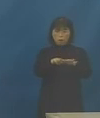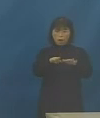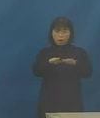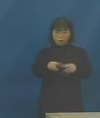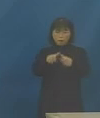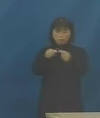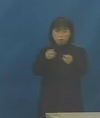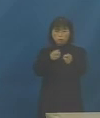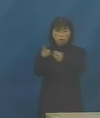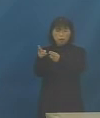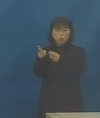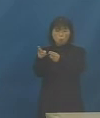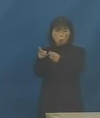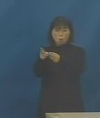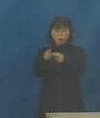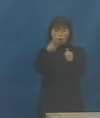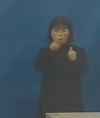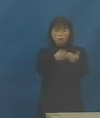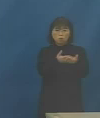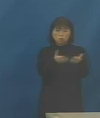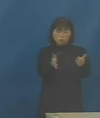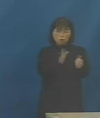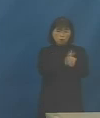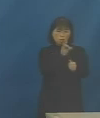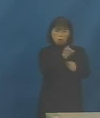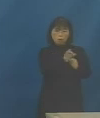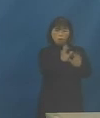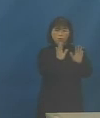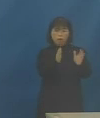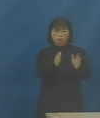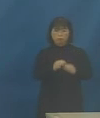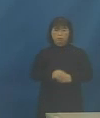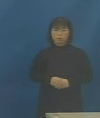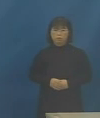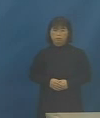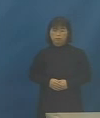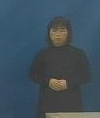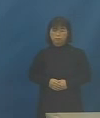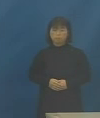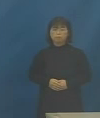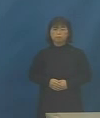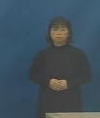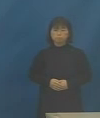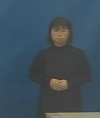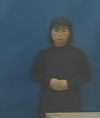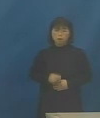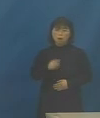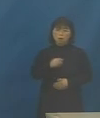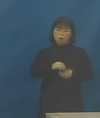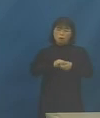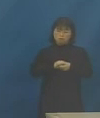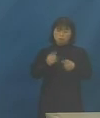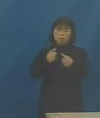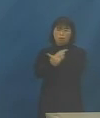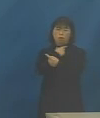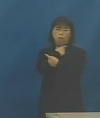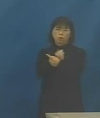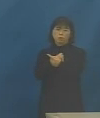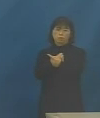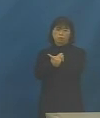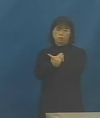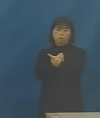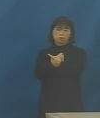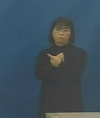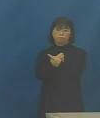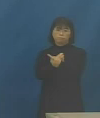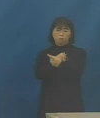の国の制度では認証店には協力金は払われないことになっていますでこれはぜひ変えてもらいたいというふうに